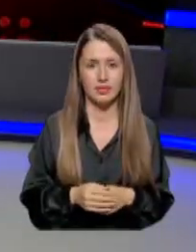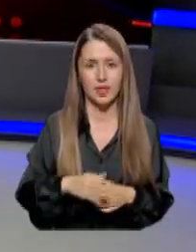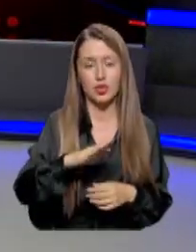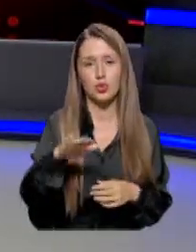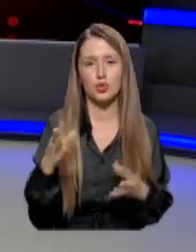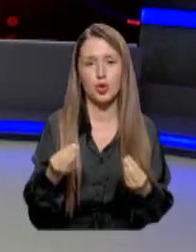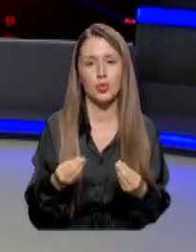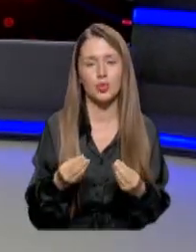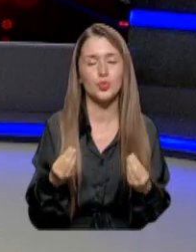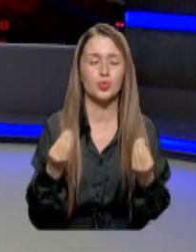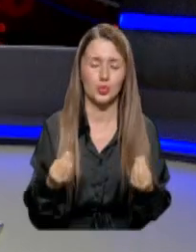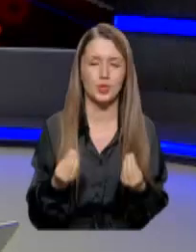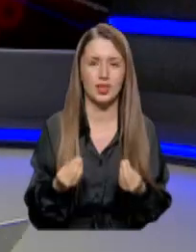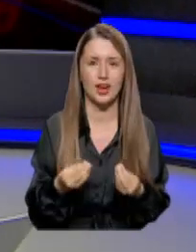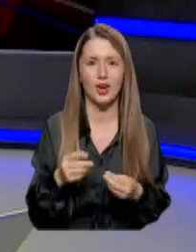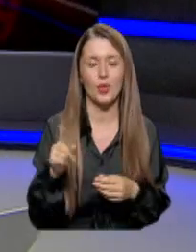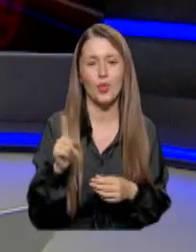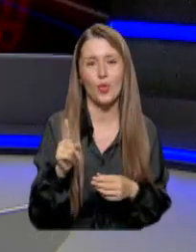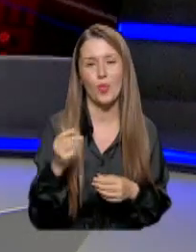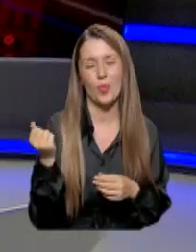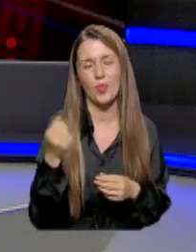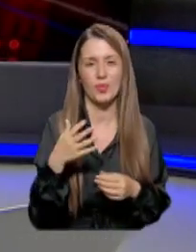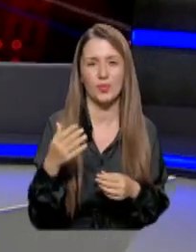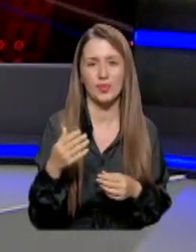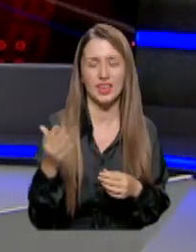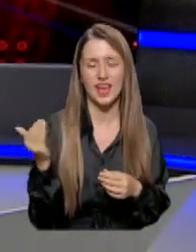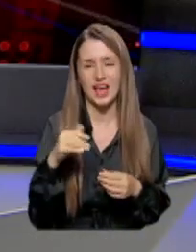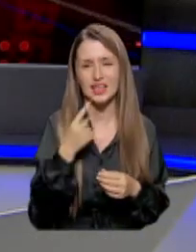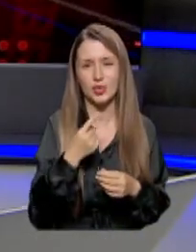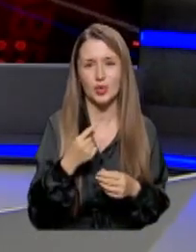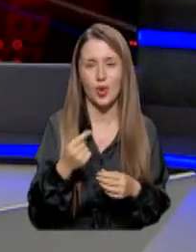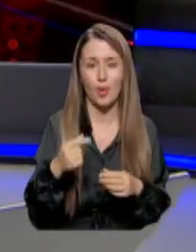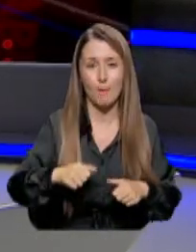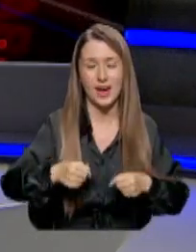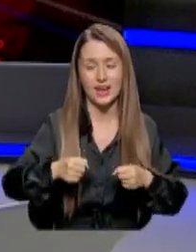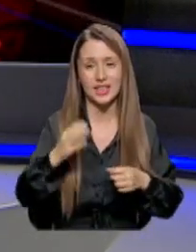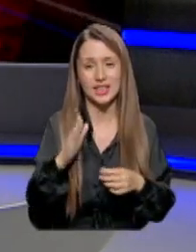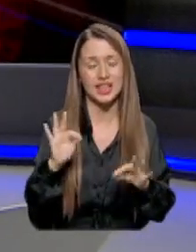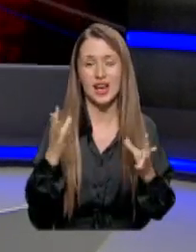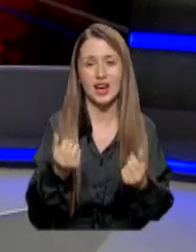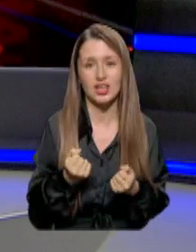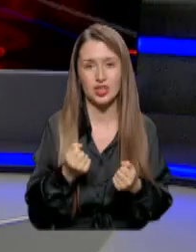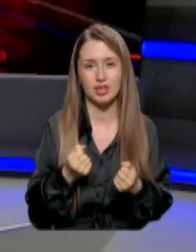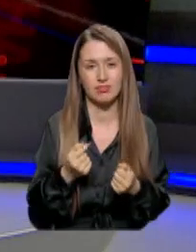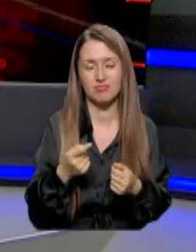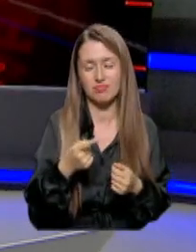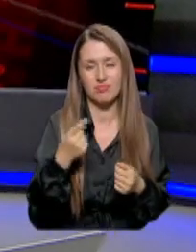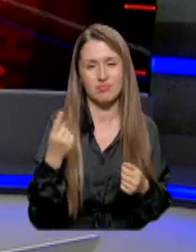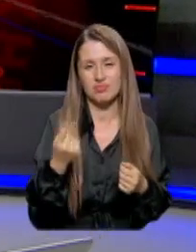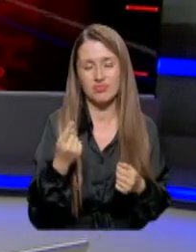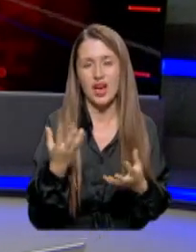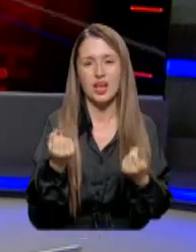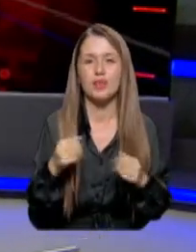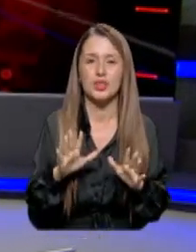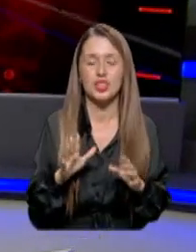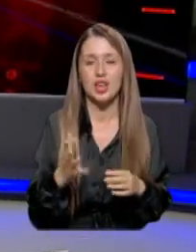Çocuk olmak ne kadar güzel değil mi? 10 tane para geldi diyor. Markete gitse ne alacak acaba? Belki bir şey alamayacak. Alım gücünden